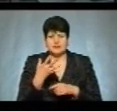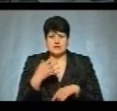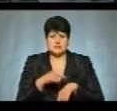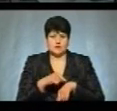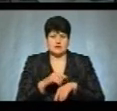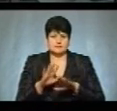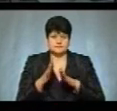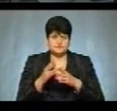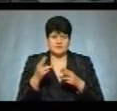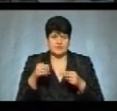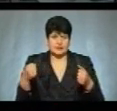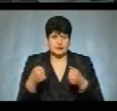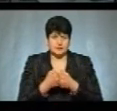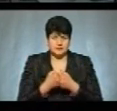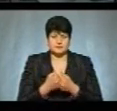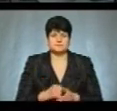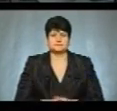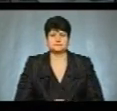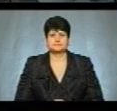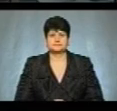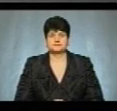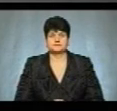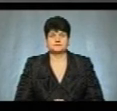речниця патрульної поліції Тернополя Катерина Басалига.